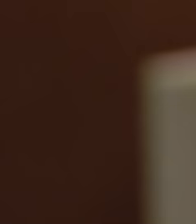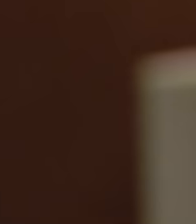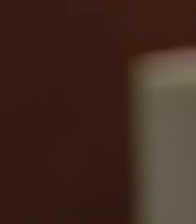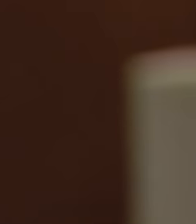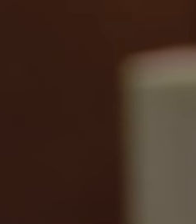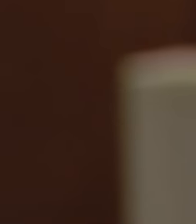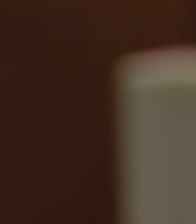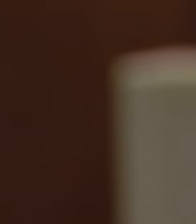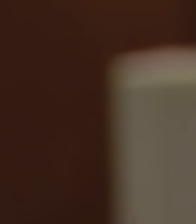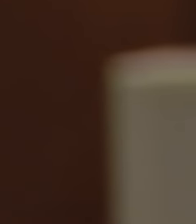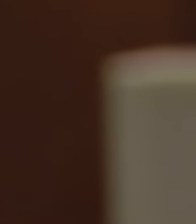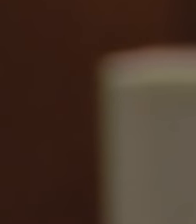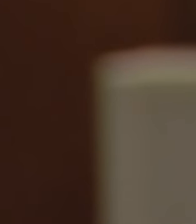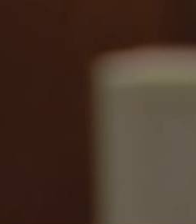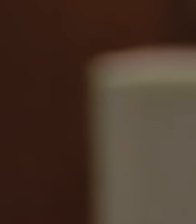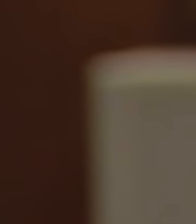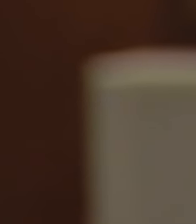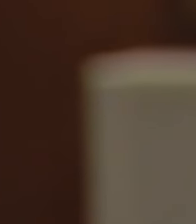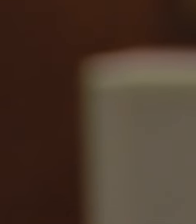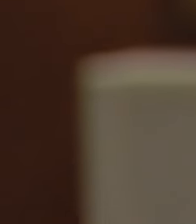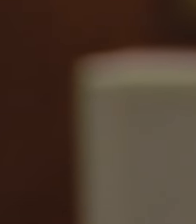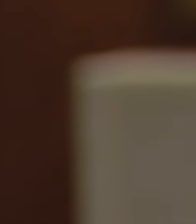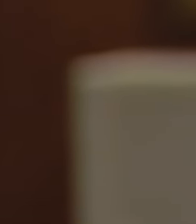الدارين ترحمنا،